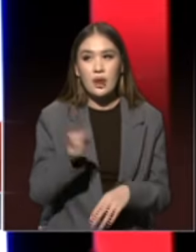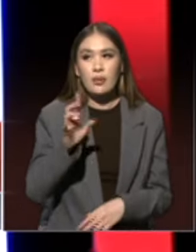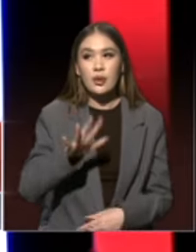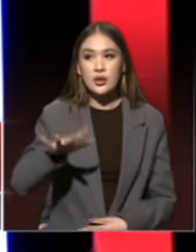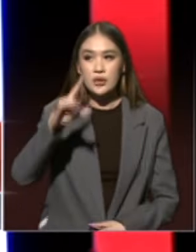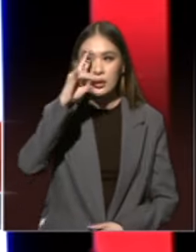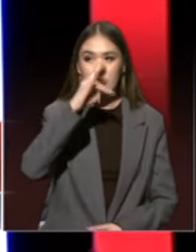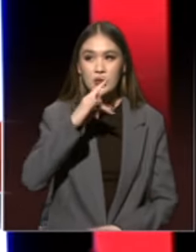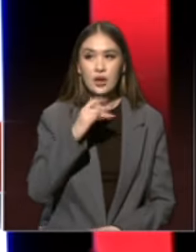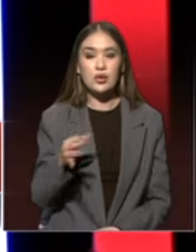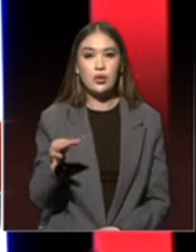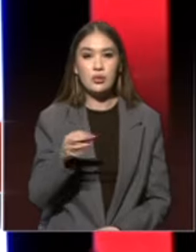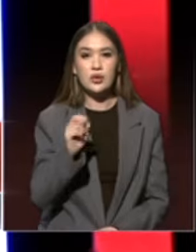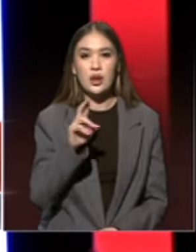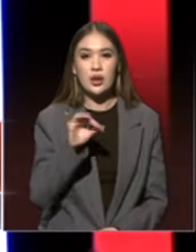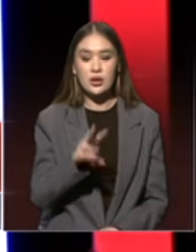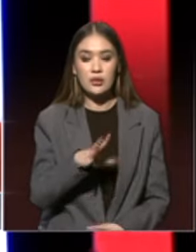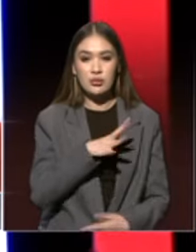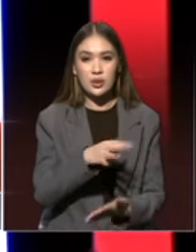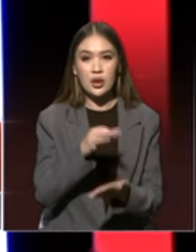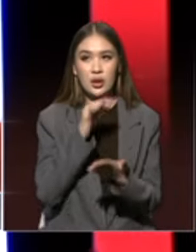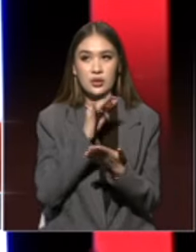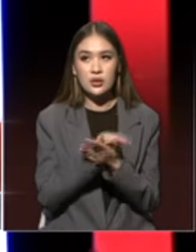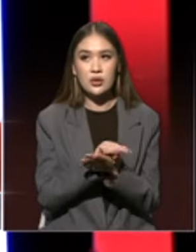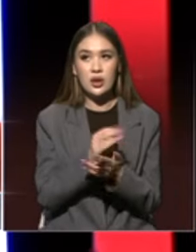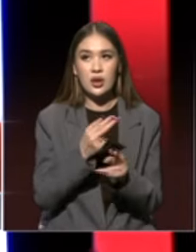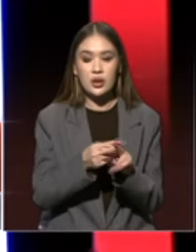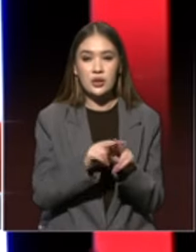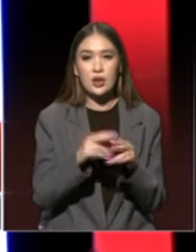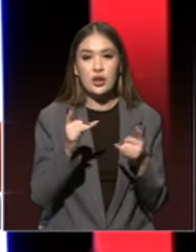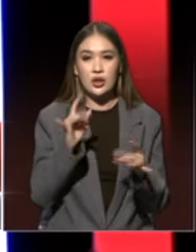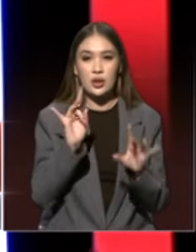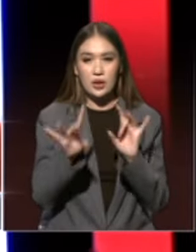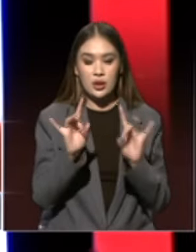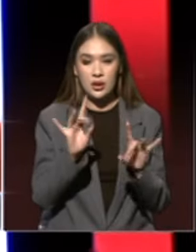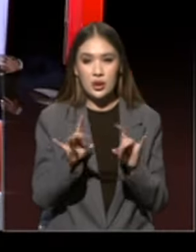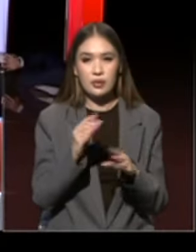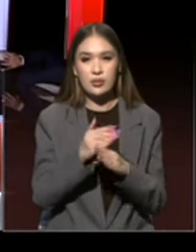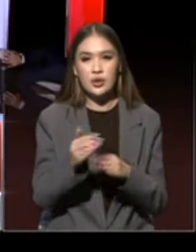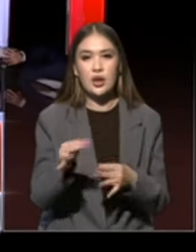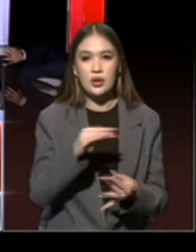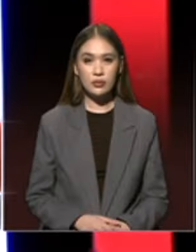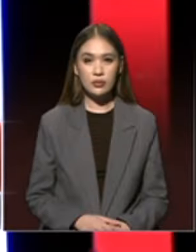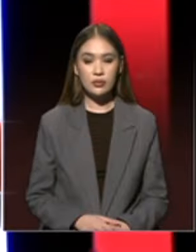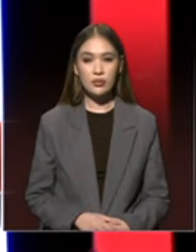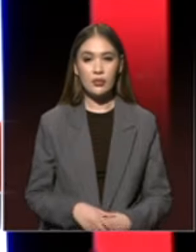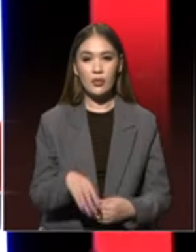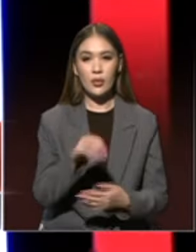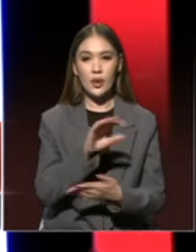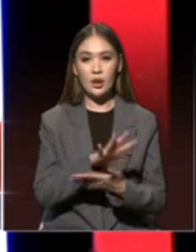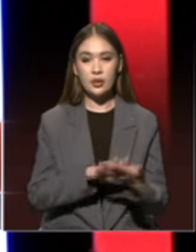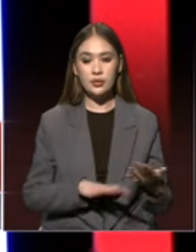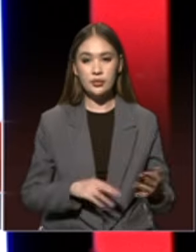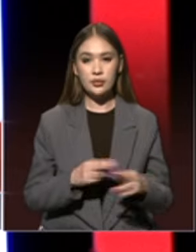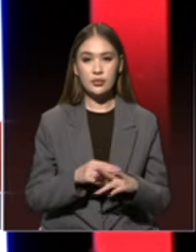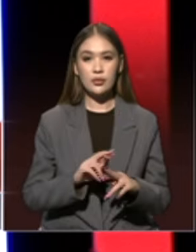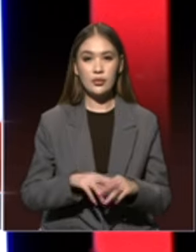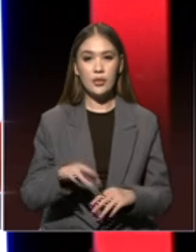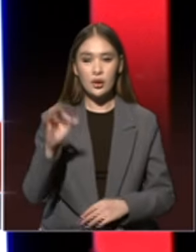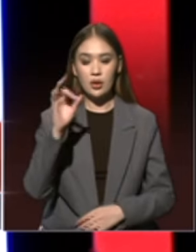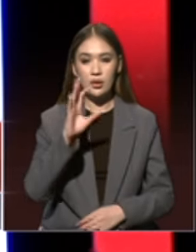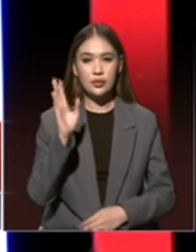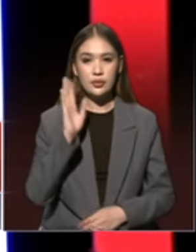облысы әкімі бір пікір айтқан еді. Осы пікірді үзілістен кейін талқыласақ. Эфирдеміз Орал апталығы